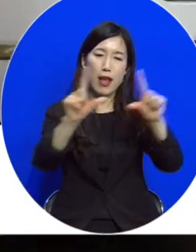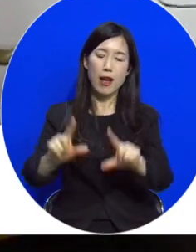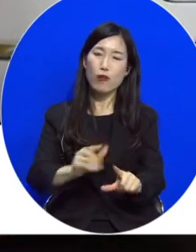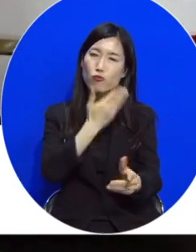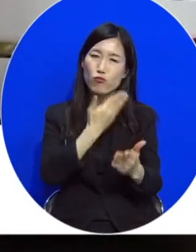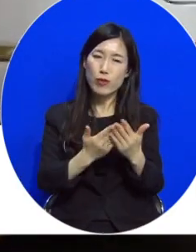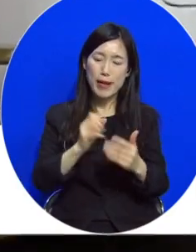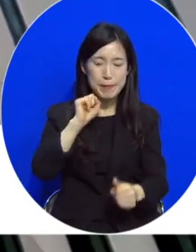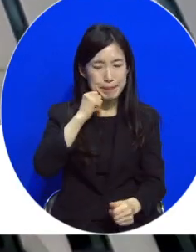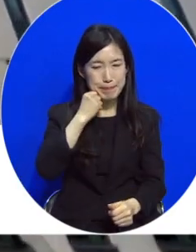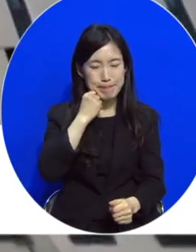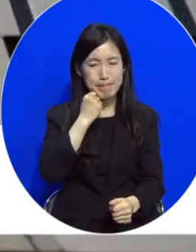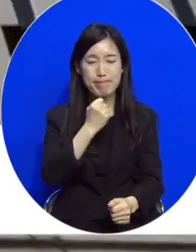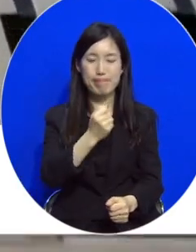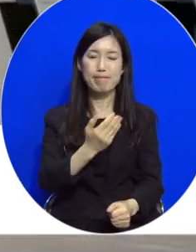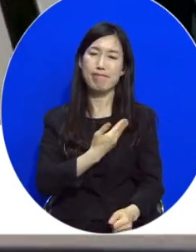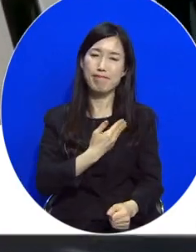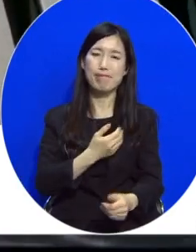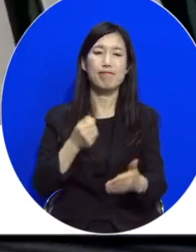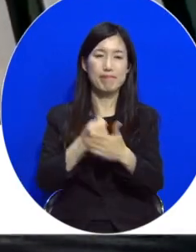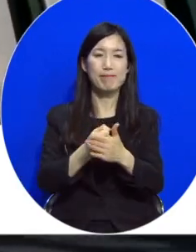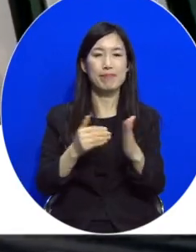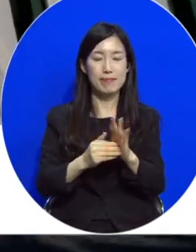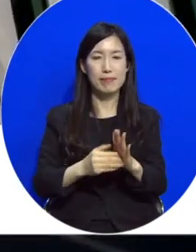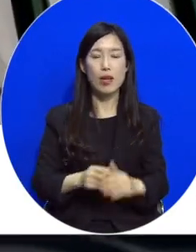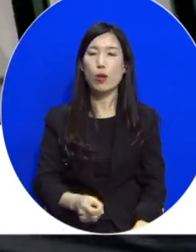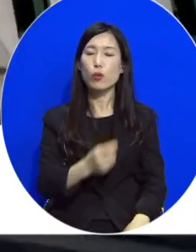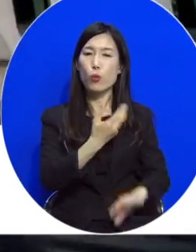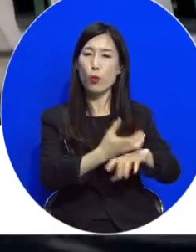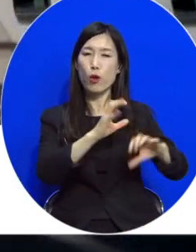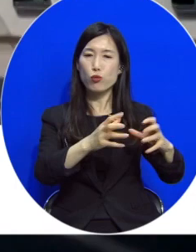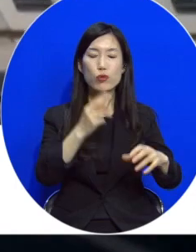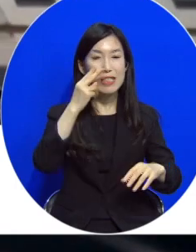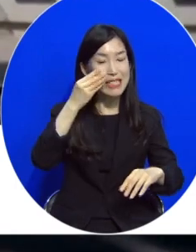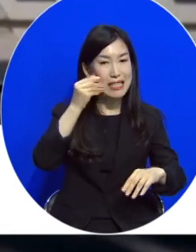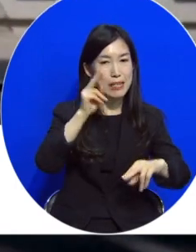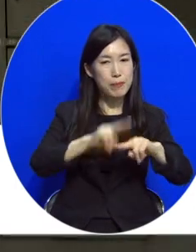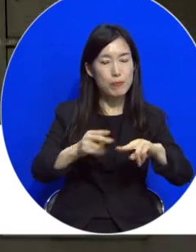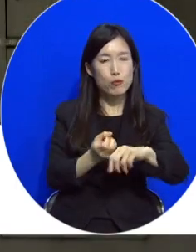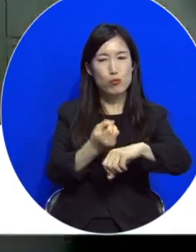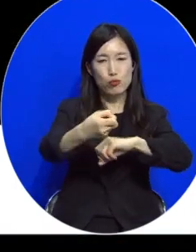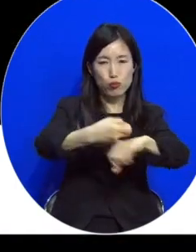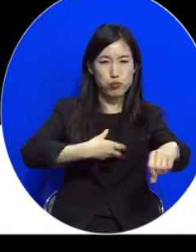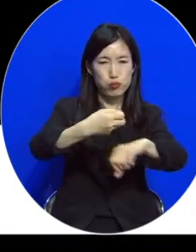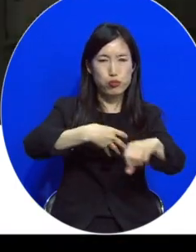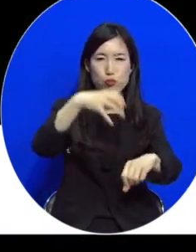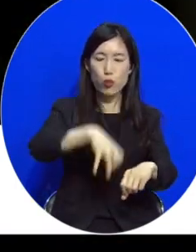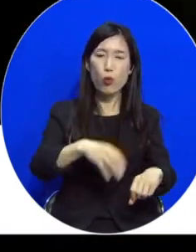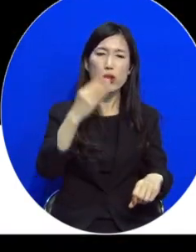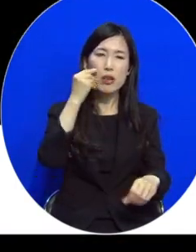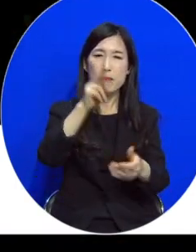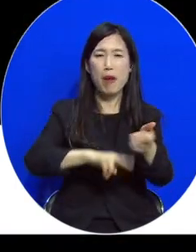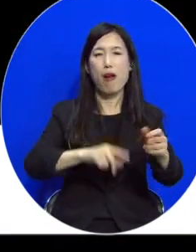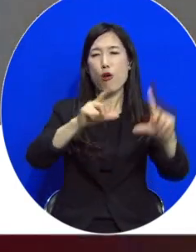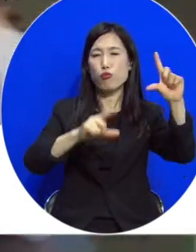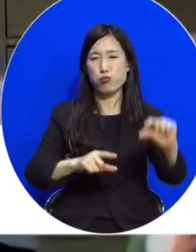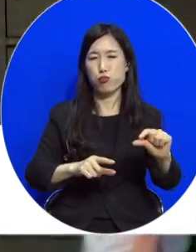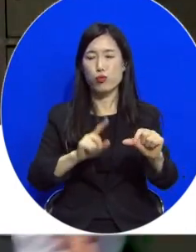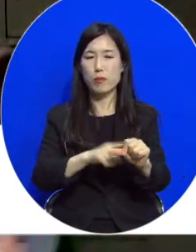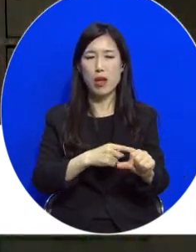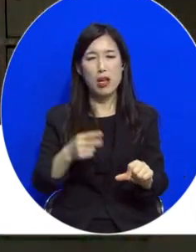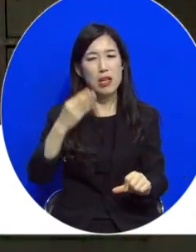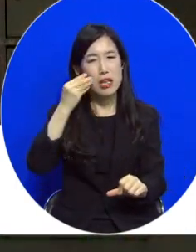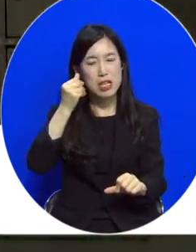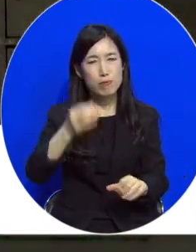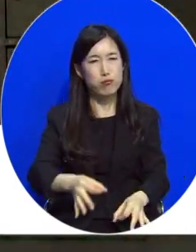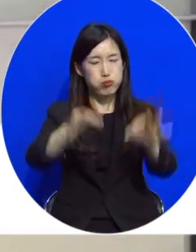결정이라고 밝혔습니다 또 석유수축이고 오팩플러스의 원유감상 발표 이후 국내 유류가격이 계속해서 증가해 국민의 유류비